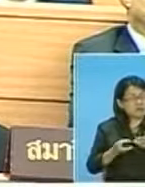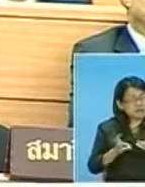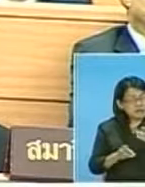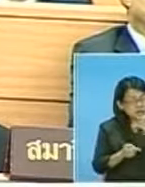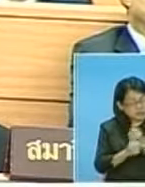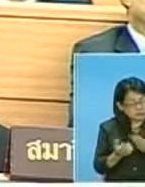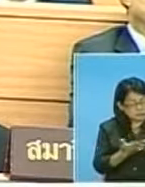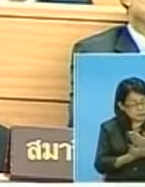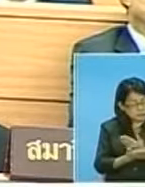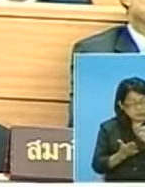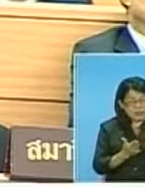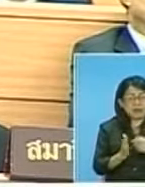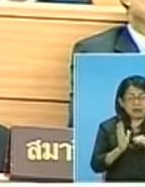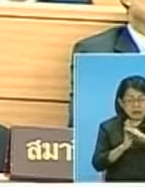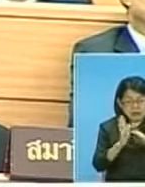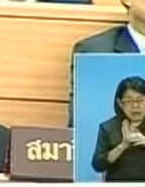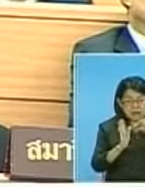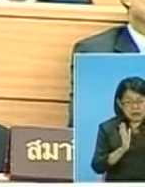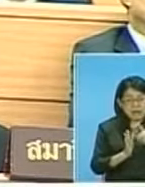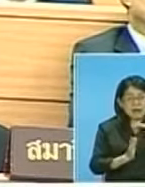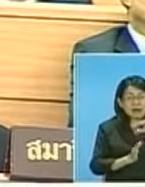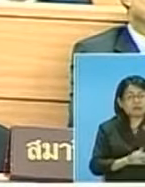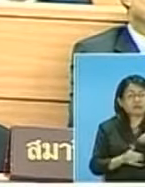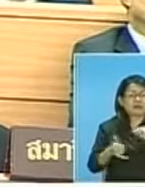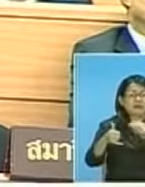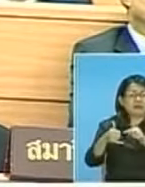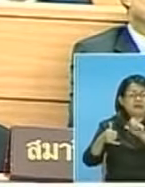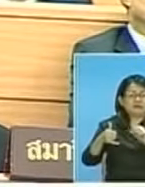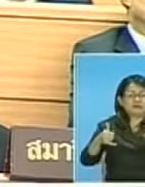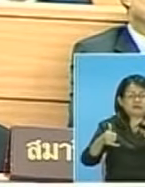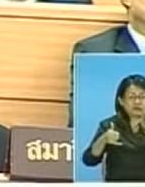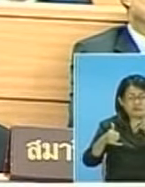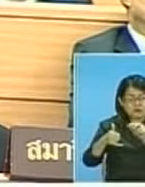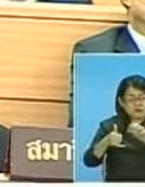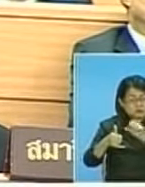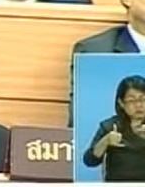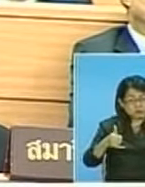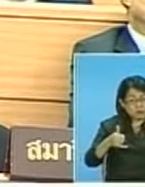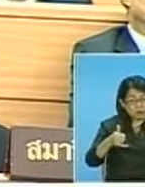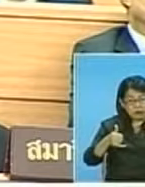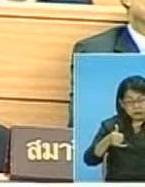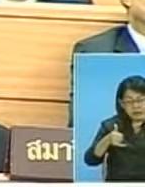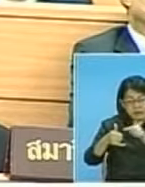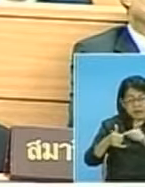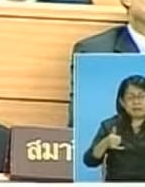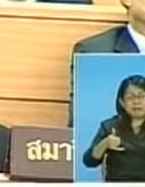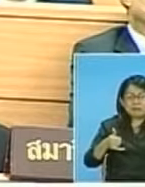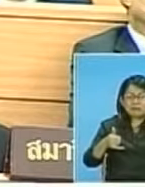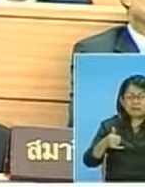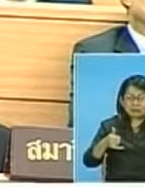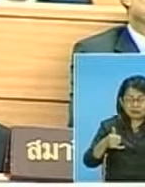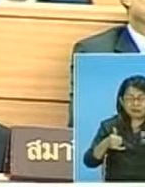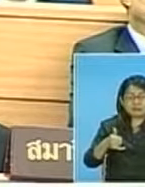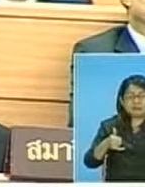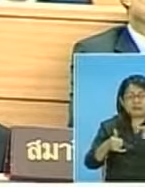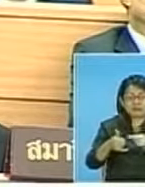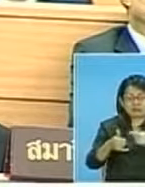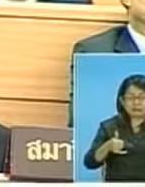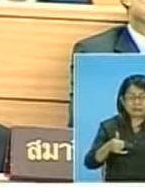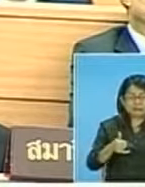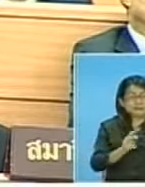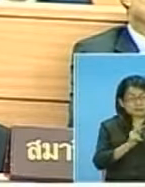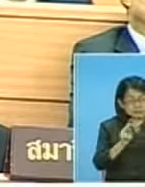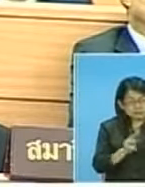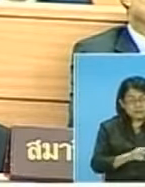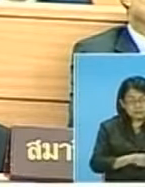ที่ดีหลักการร่างที่ดีก็ต้องเริ่มมาจากส.ส.ร.ส.ส.ร.ที่จะดีได้นั้นหลายท่านได้พูดไปแล้วนะครับซึ่งผมคิดว่าท่านกร